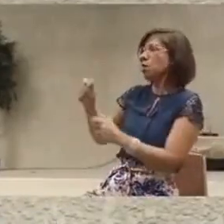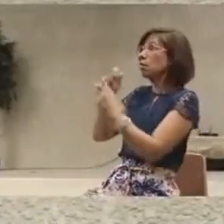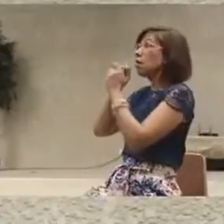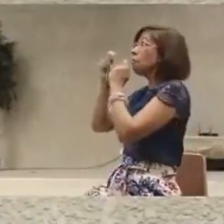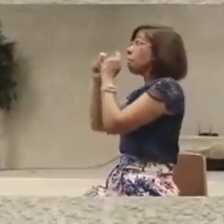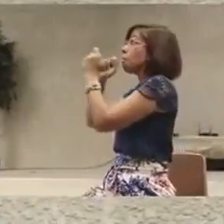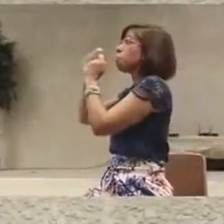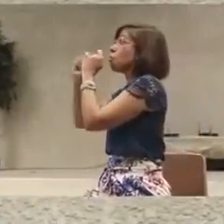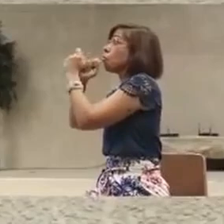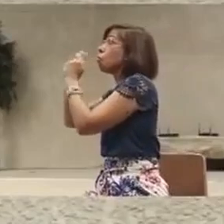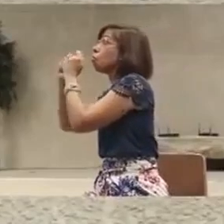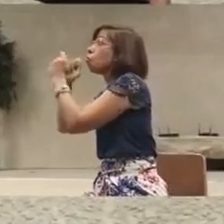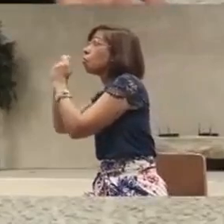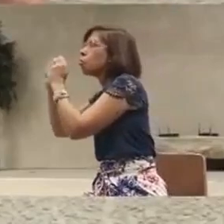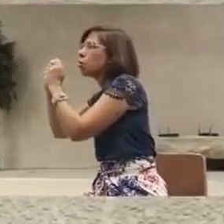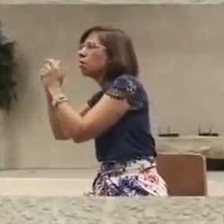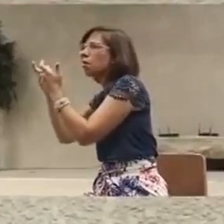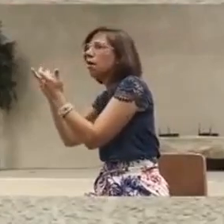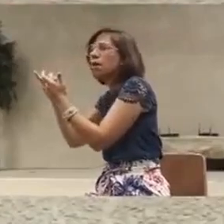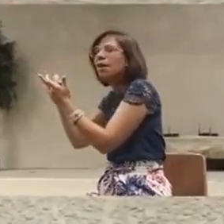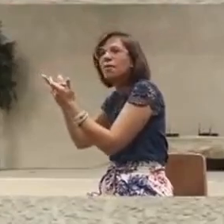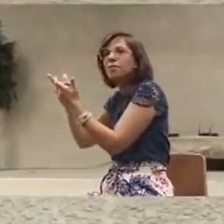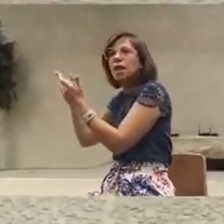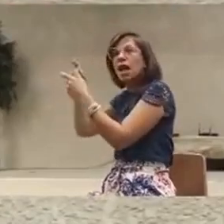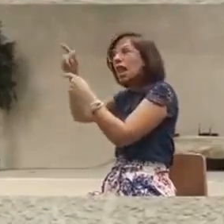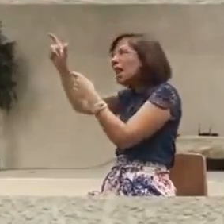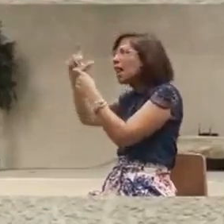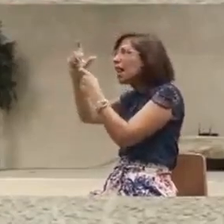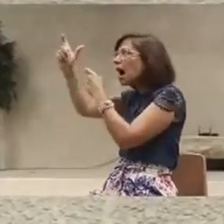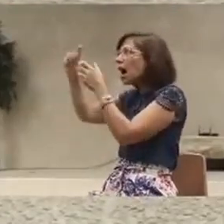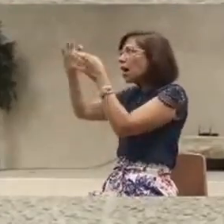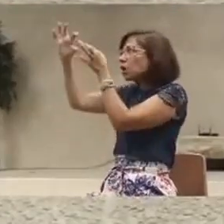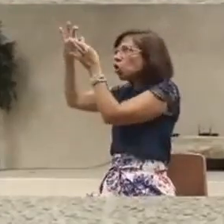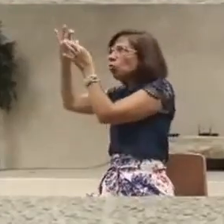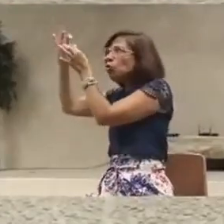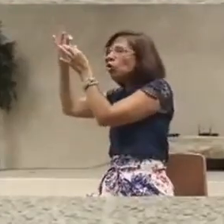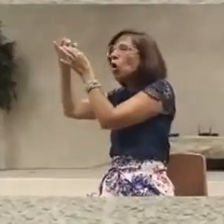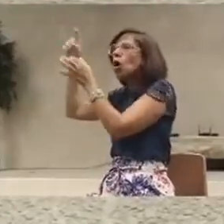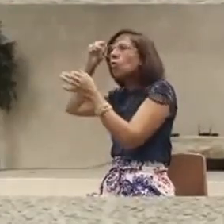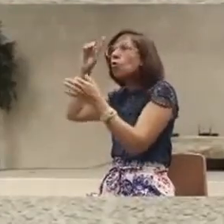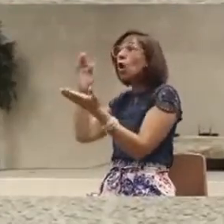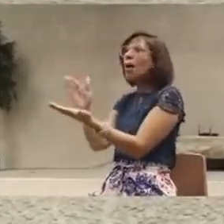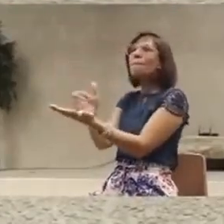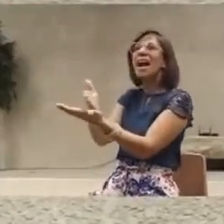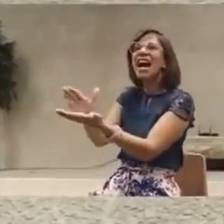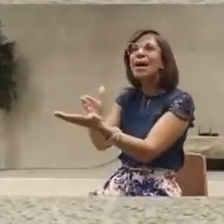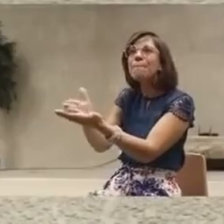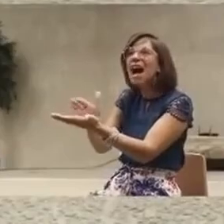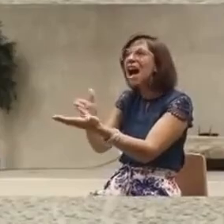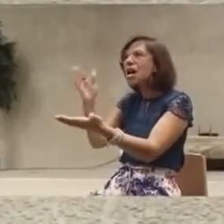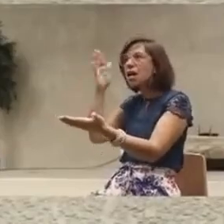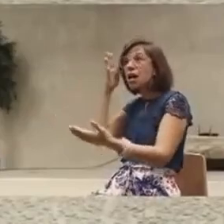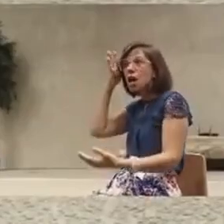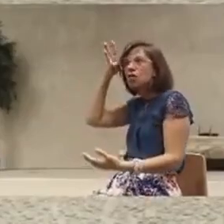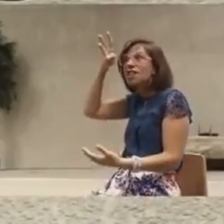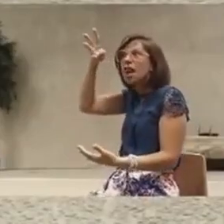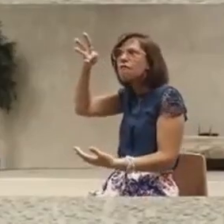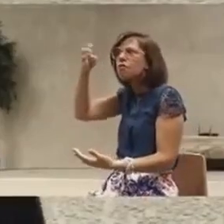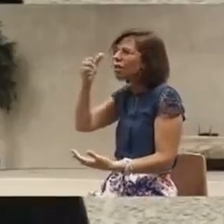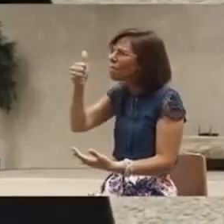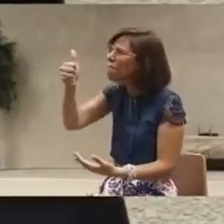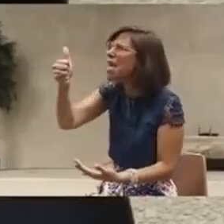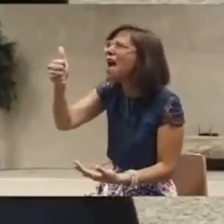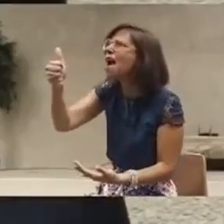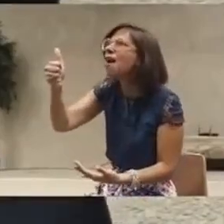façon de vivre, et donner les 10 commandements, etc. Dans le désert, tout nous amène à voir les choses en noir,